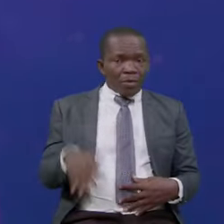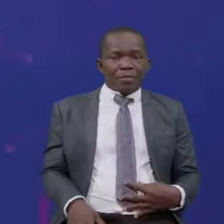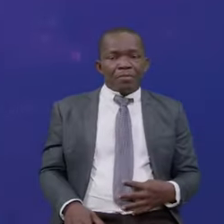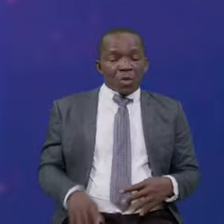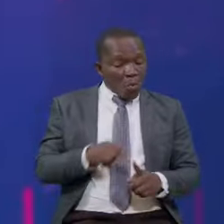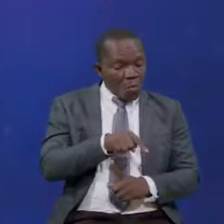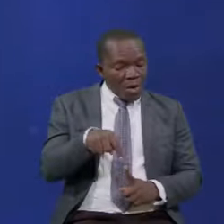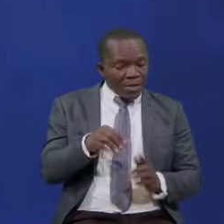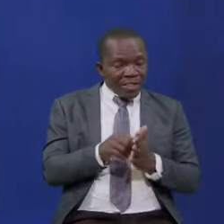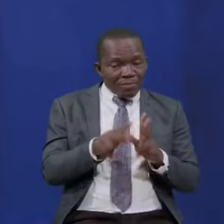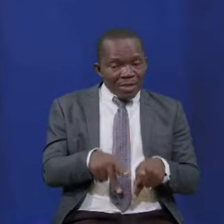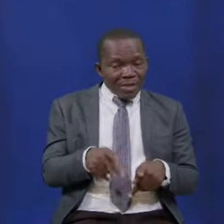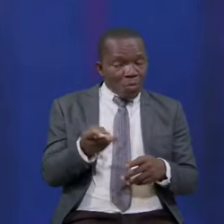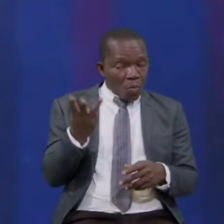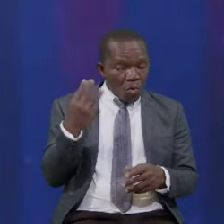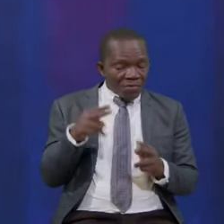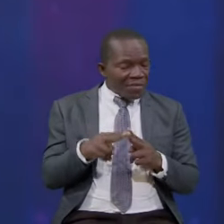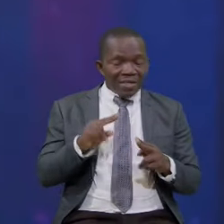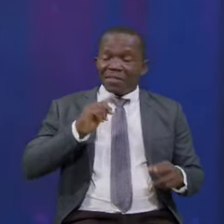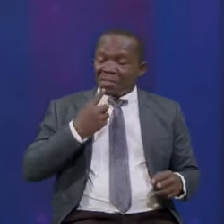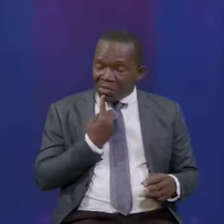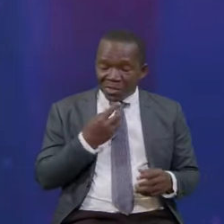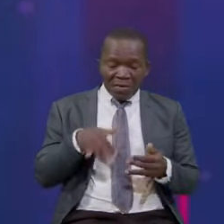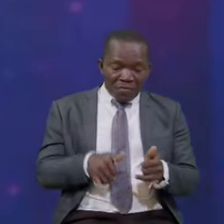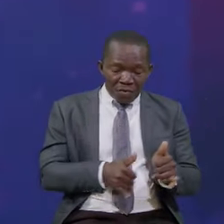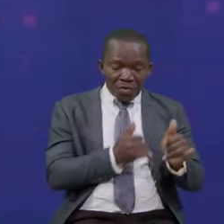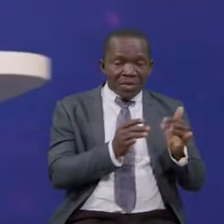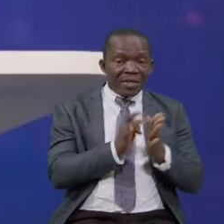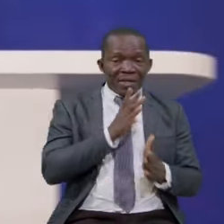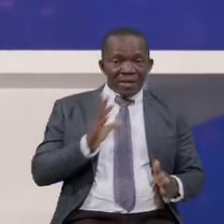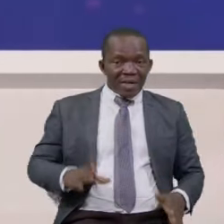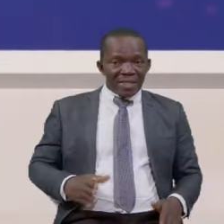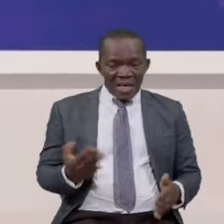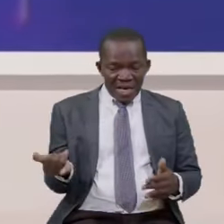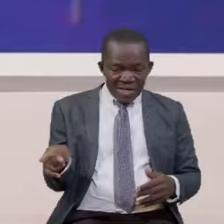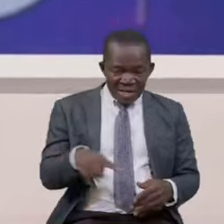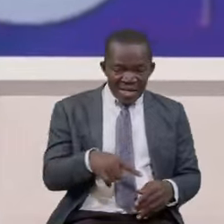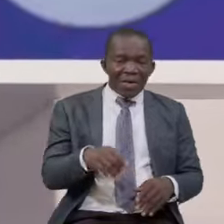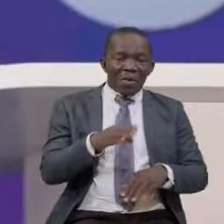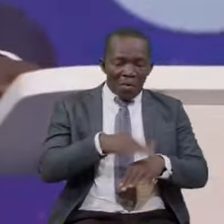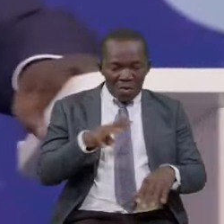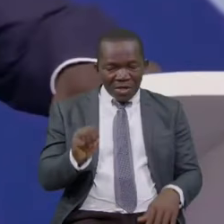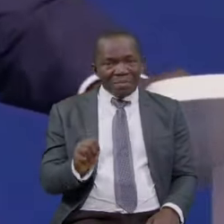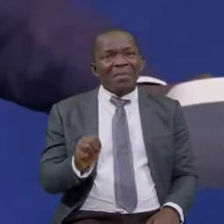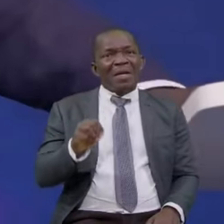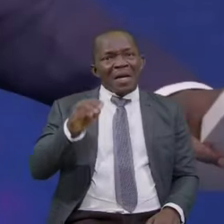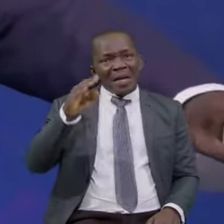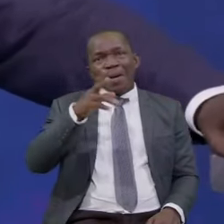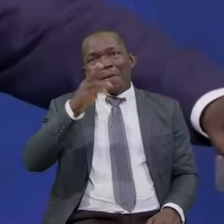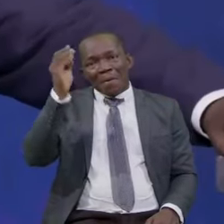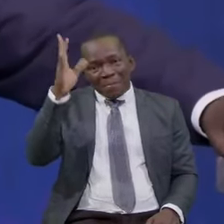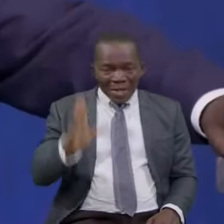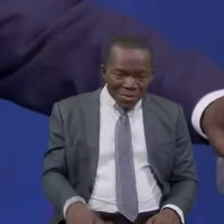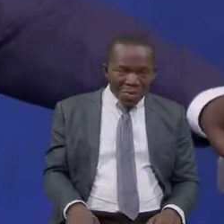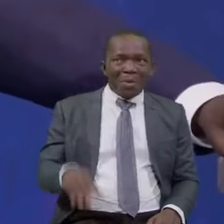Christ il disent encore oh frère frère ils disent encore révérent révérent et ils disent encore